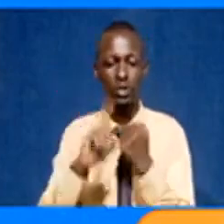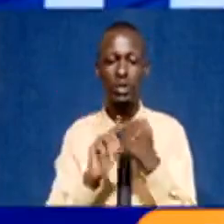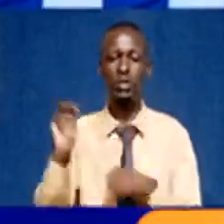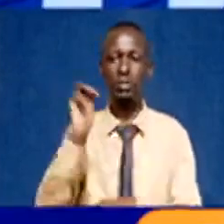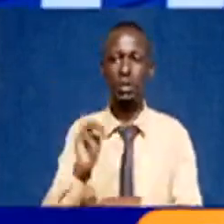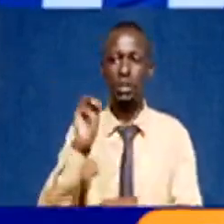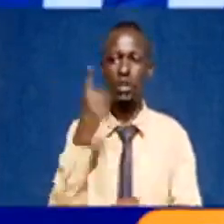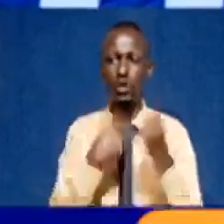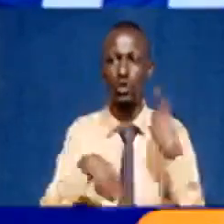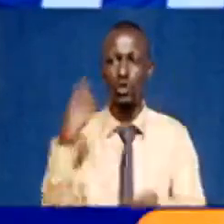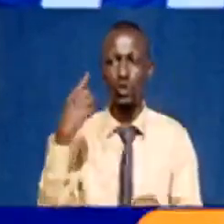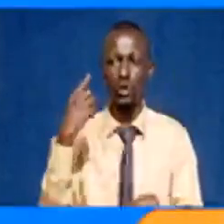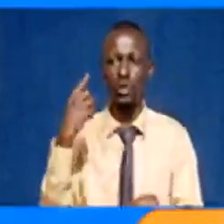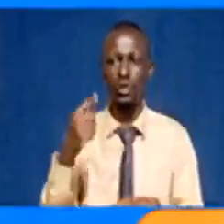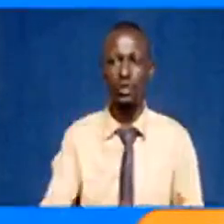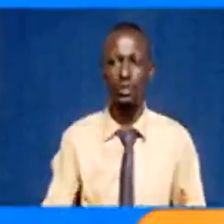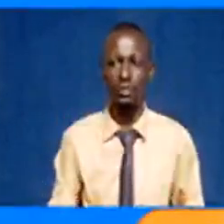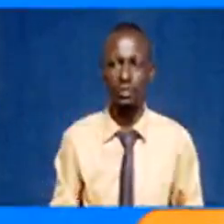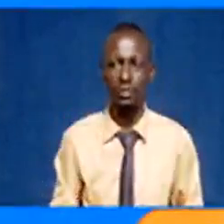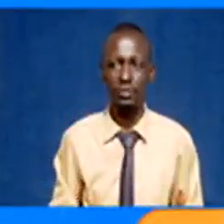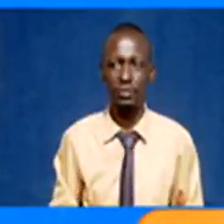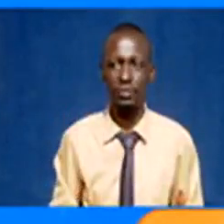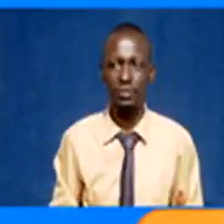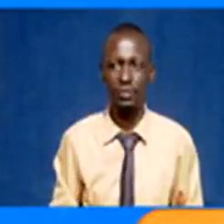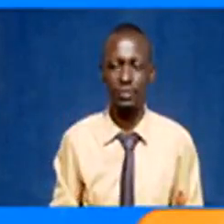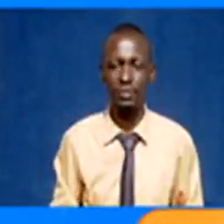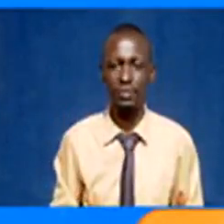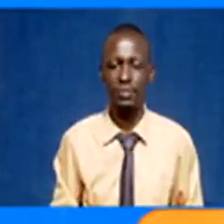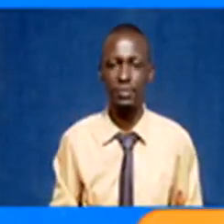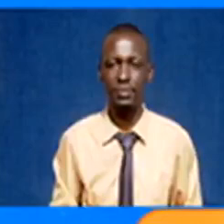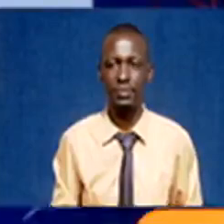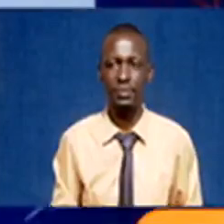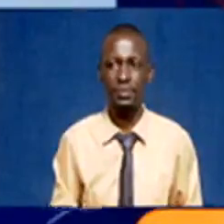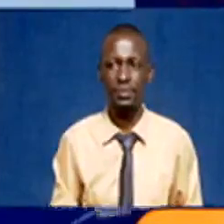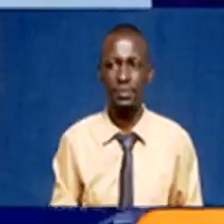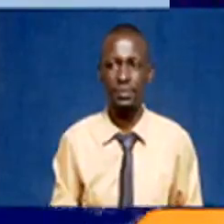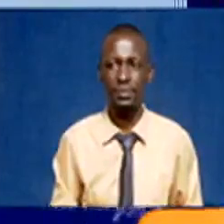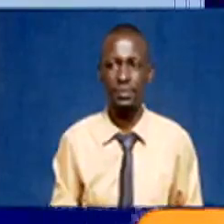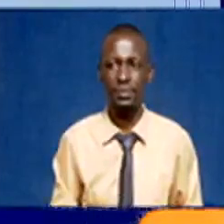your way. Pengine ni utakuwa hapa. Pesa iko, cheque iko. Ni jina yako tu imebakia.